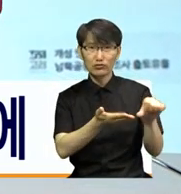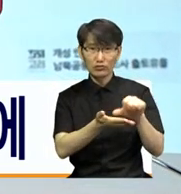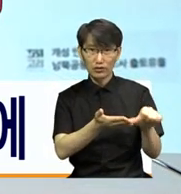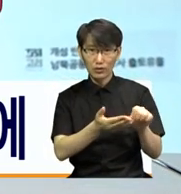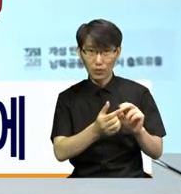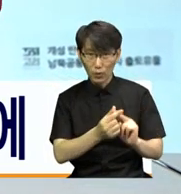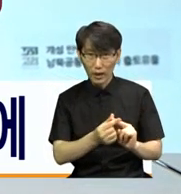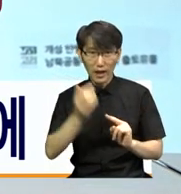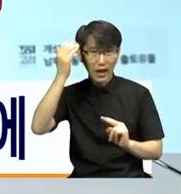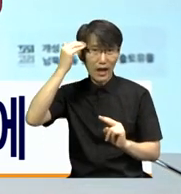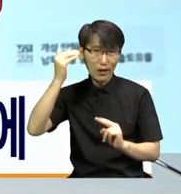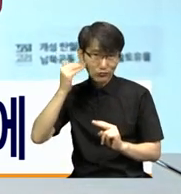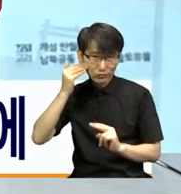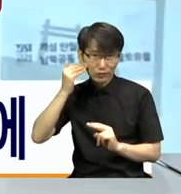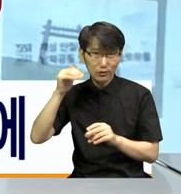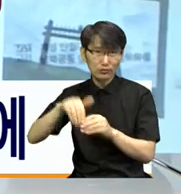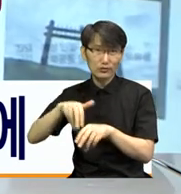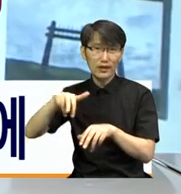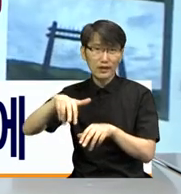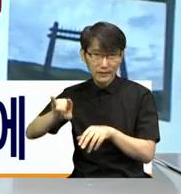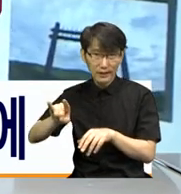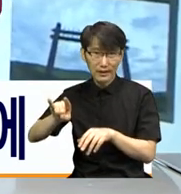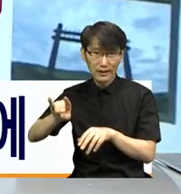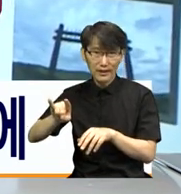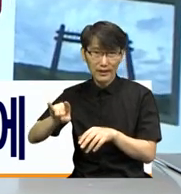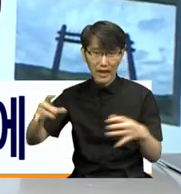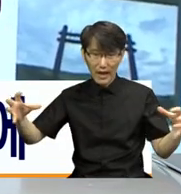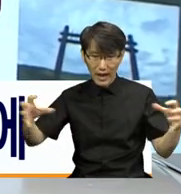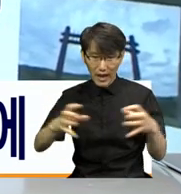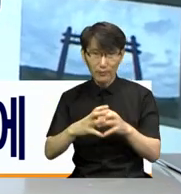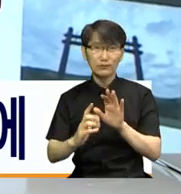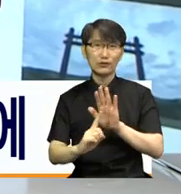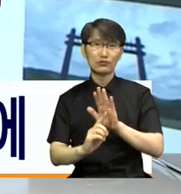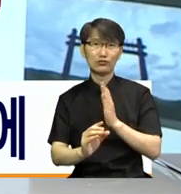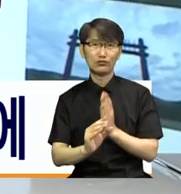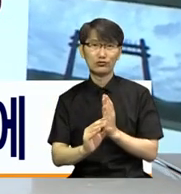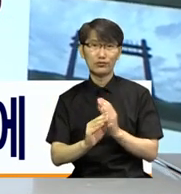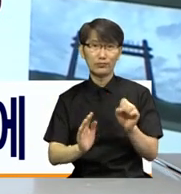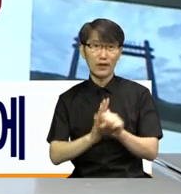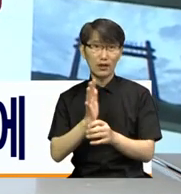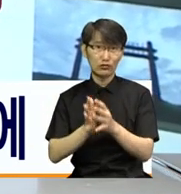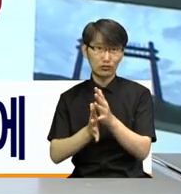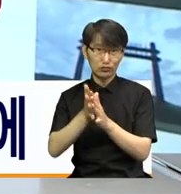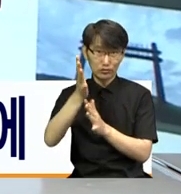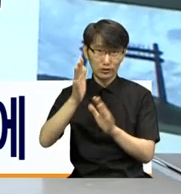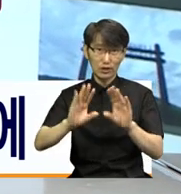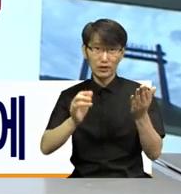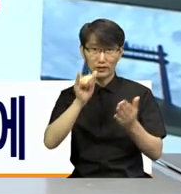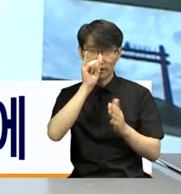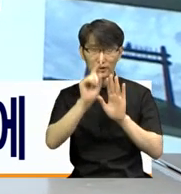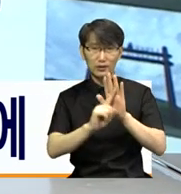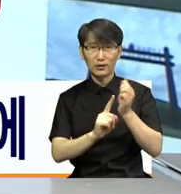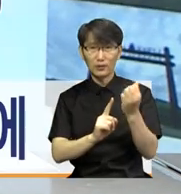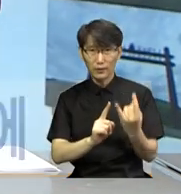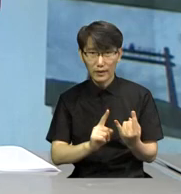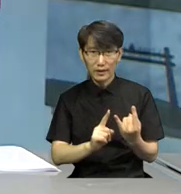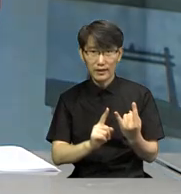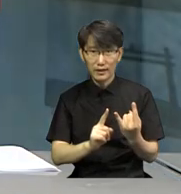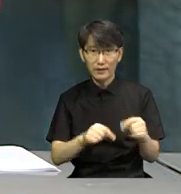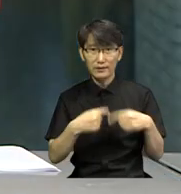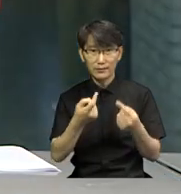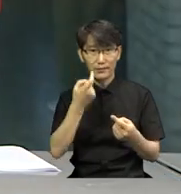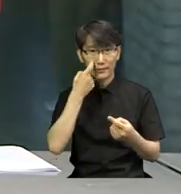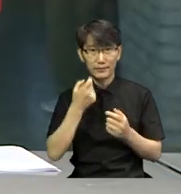유물과 나만의 문화재 등이 한 공간에 전시되고 있다고 하는데요 파주 임진각에서 열리고 있는 전시회 전병철